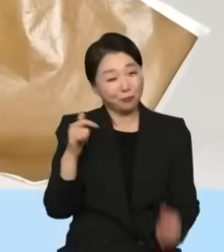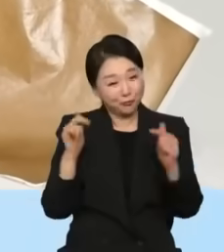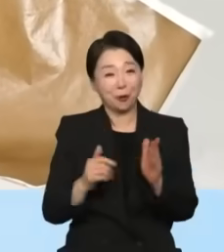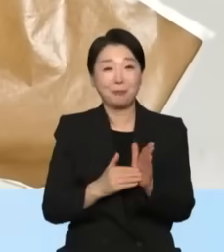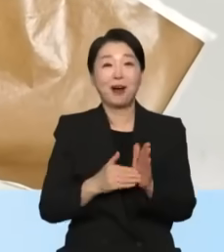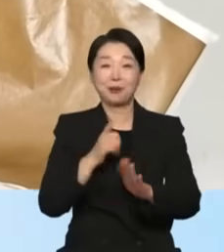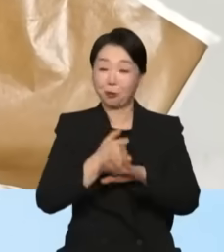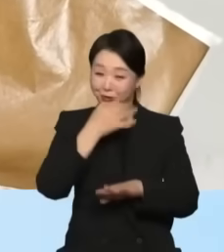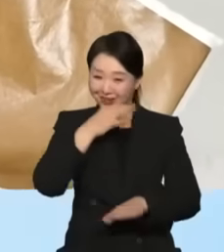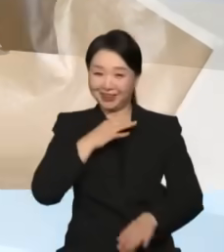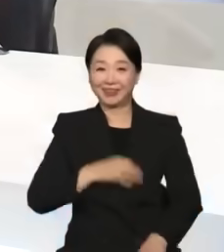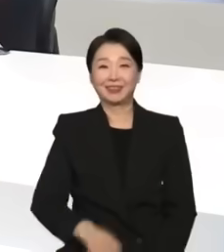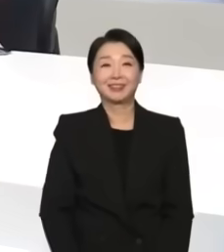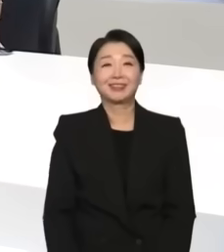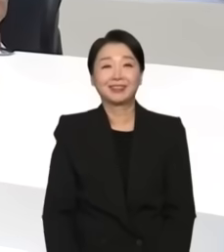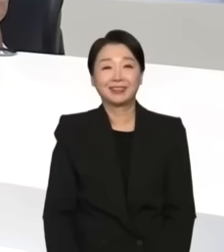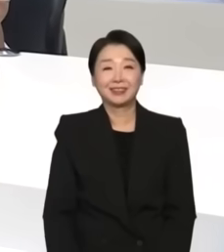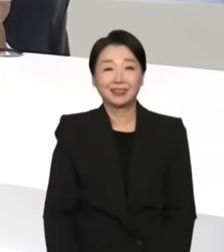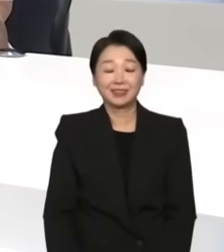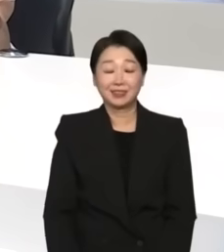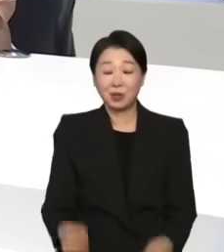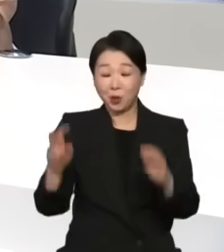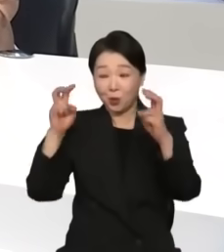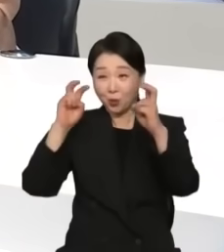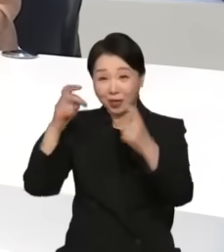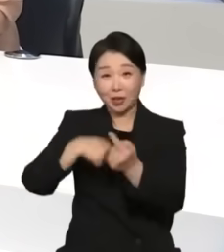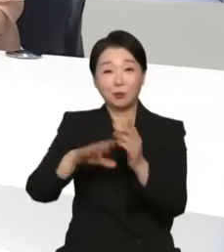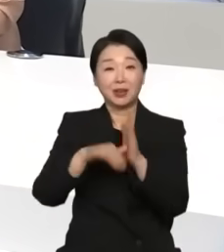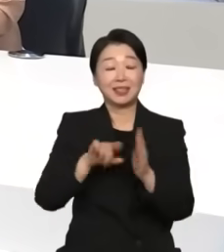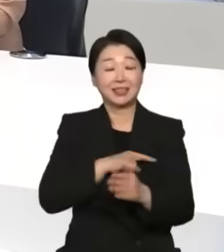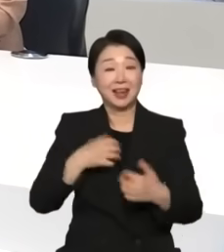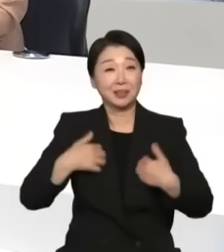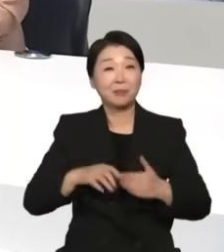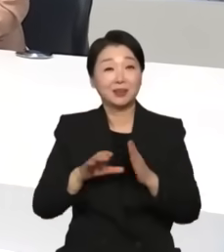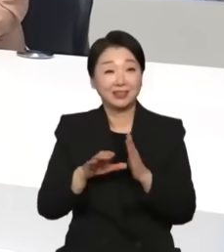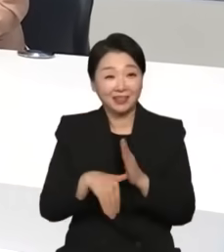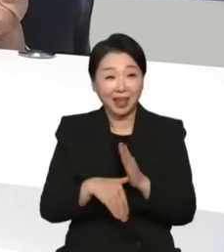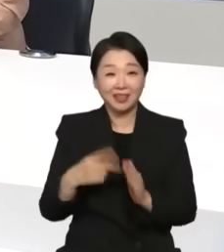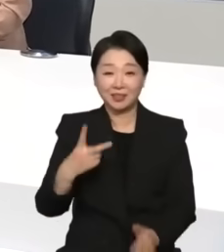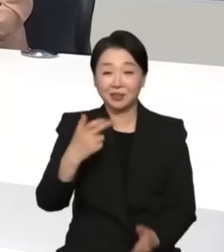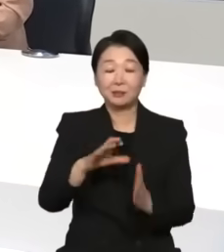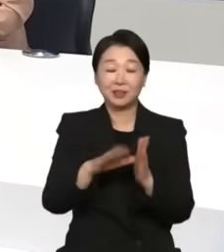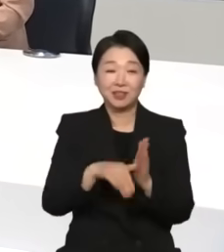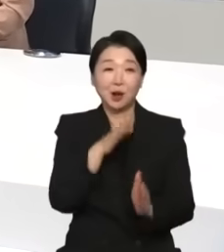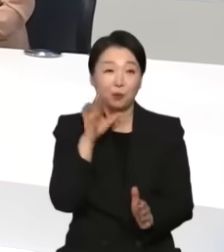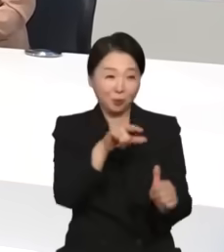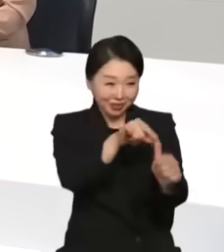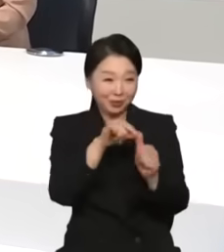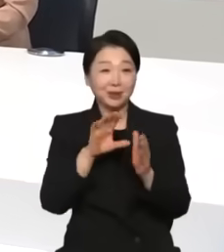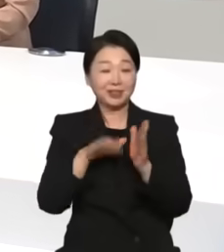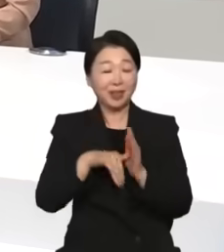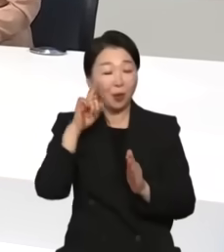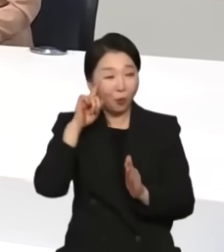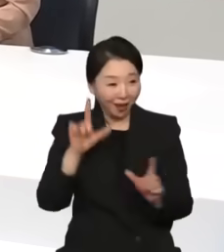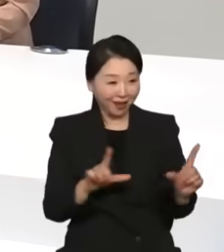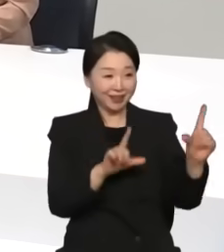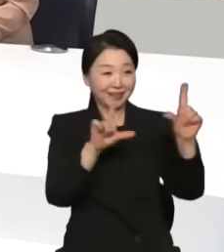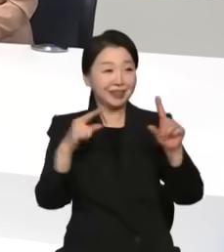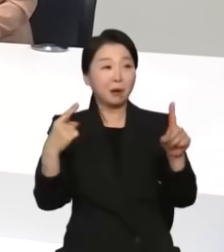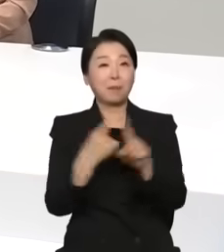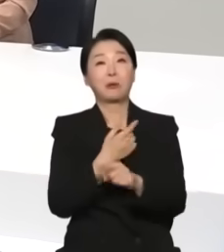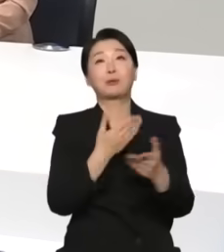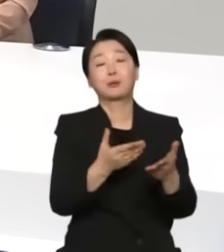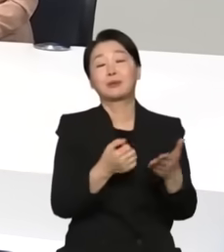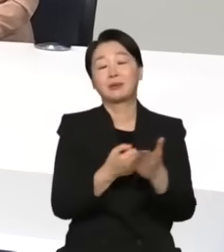이득이었습니다. 창업 이후 제일 기뻤을 때가 2019년 시니어 직원분을 처음 고용했을 때였다. 왜냐하면 그 사람의 삶을 바꾸는